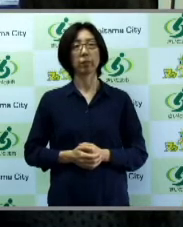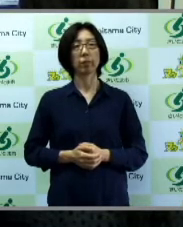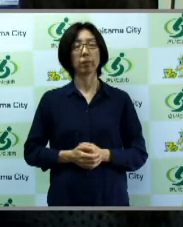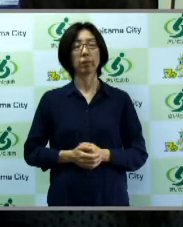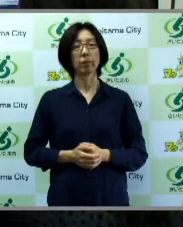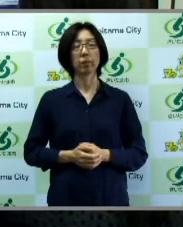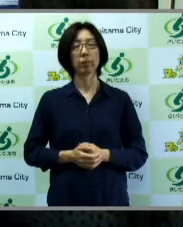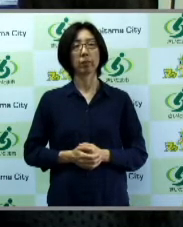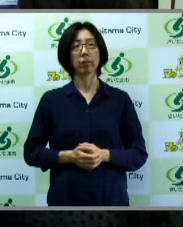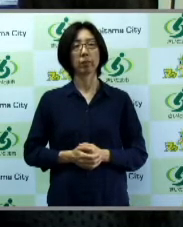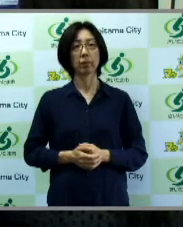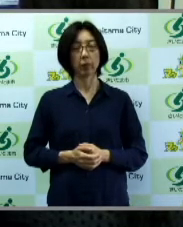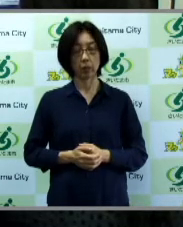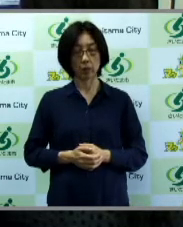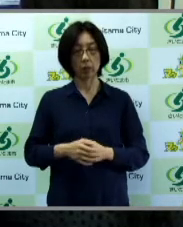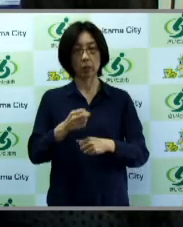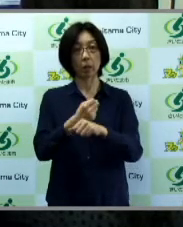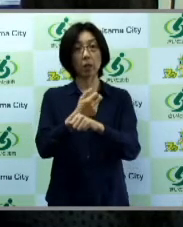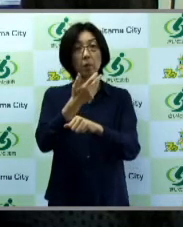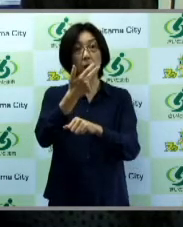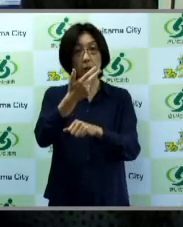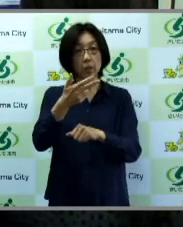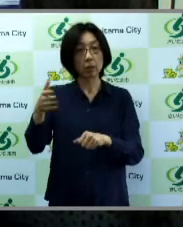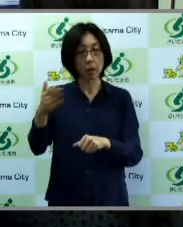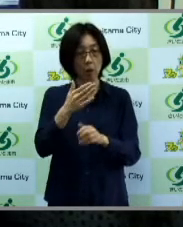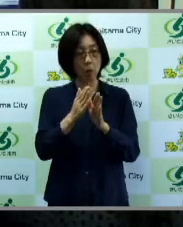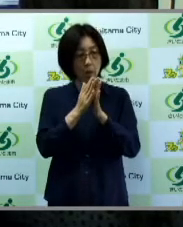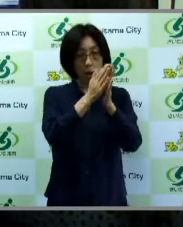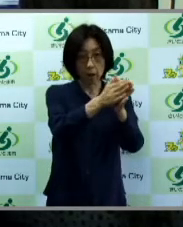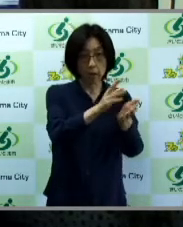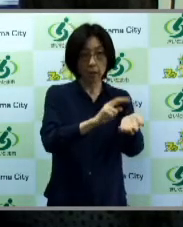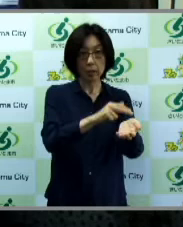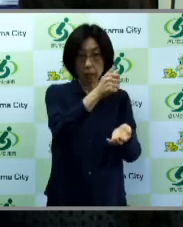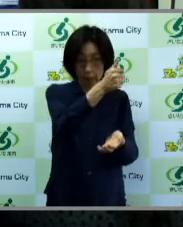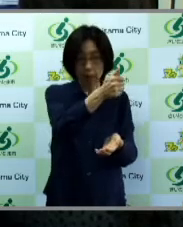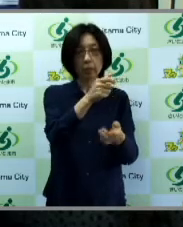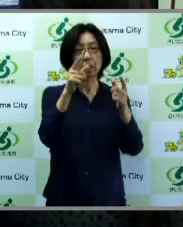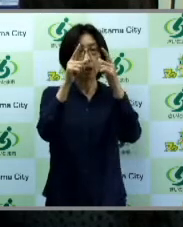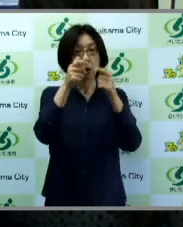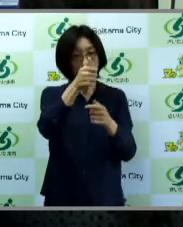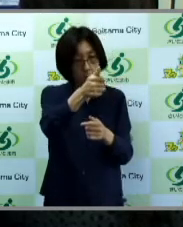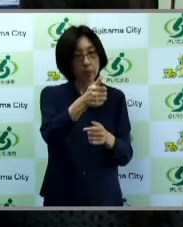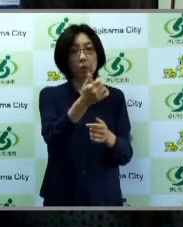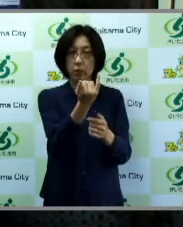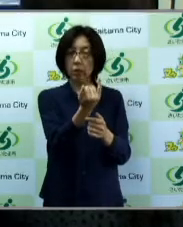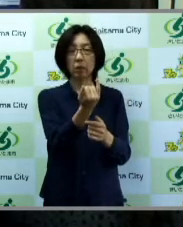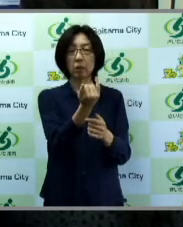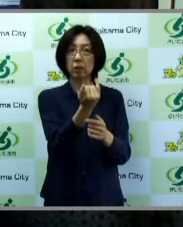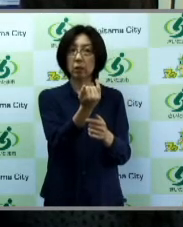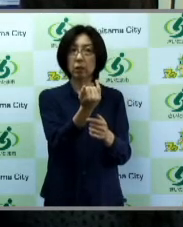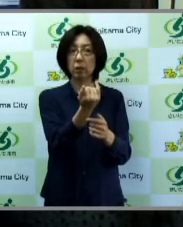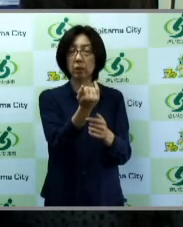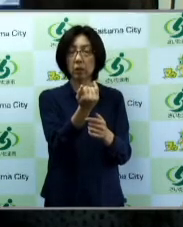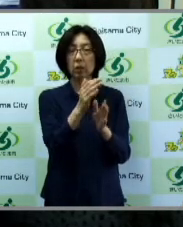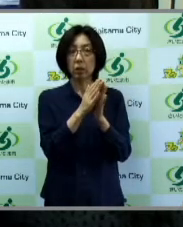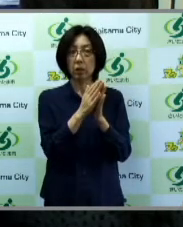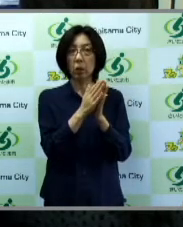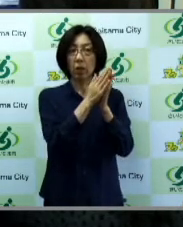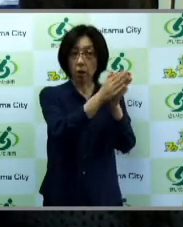そうすると市からは医師は、派遣したり、医師会にお願いしたりとかそういうことはしていないということ